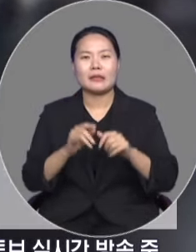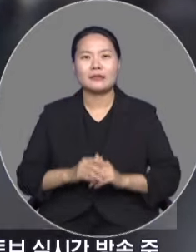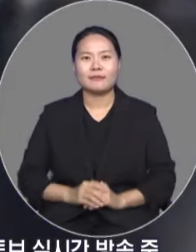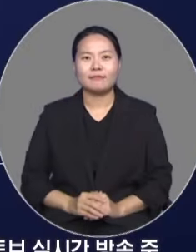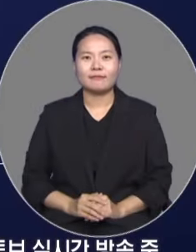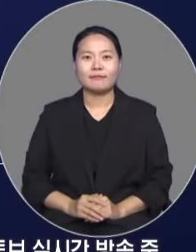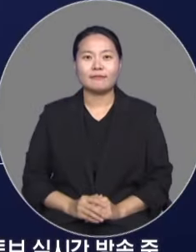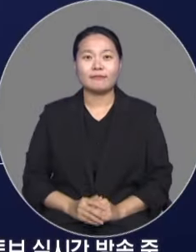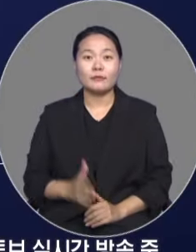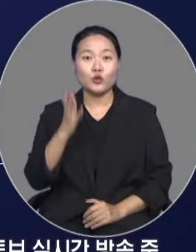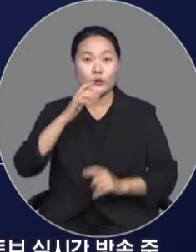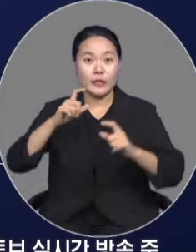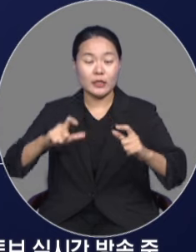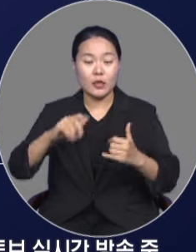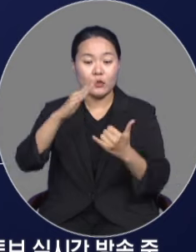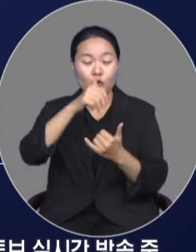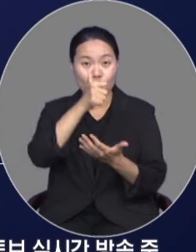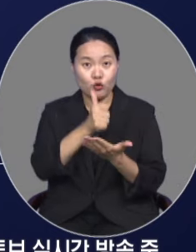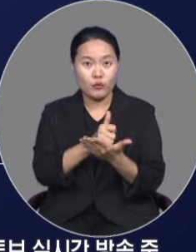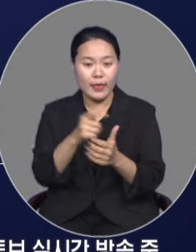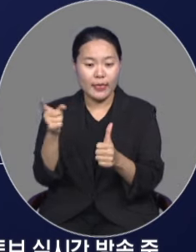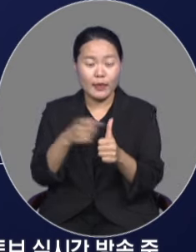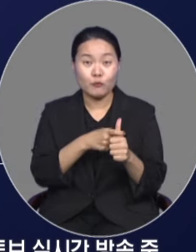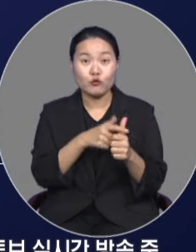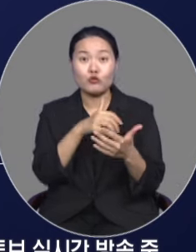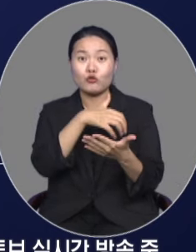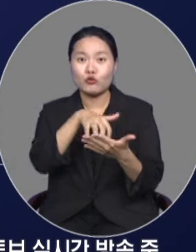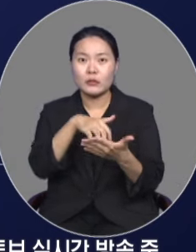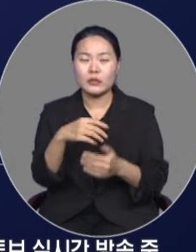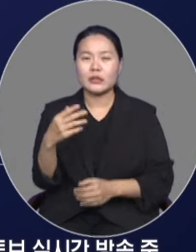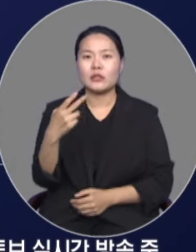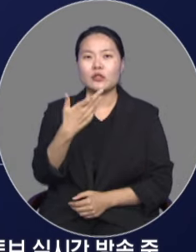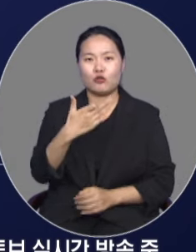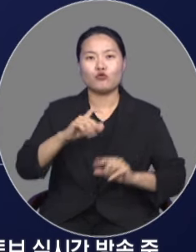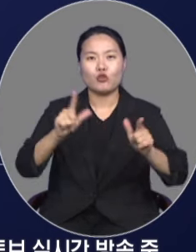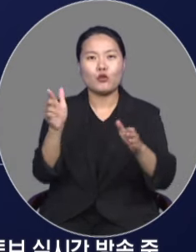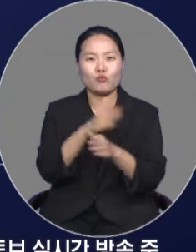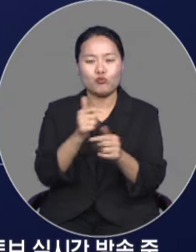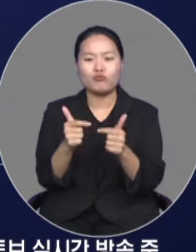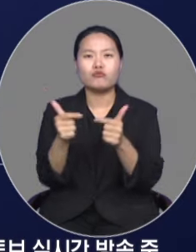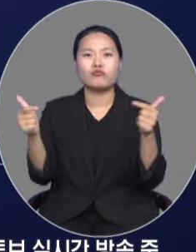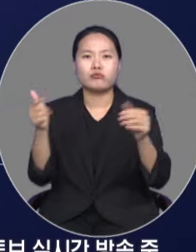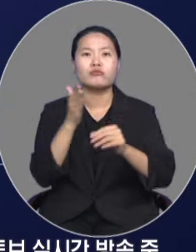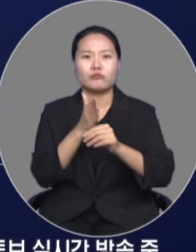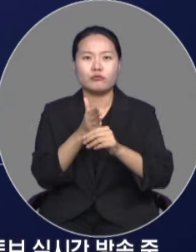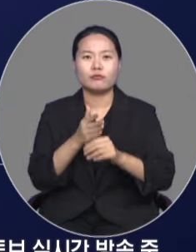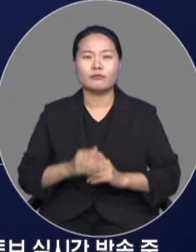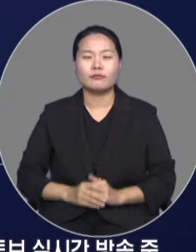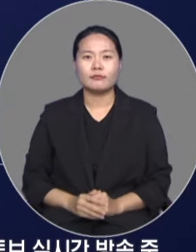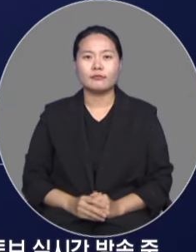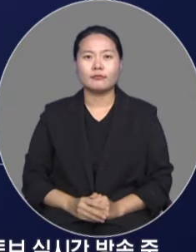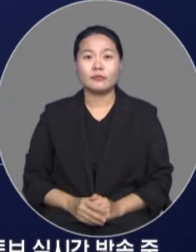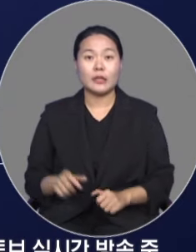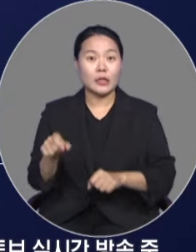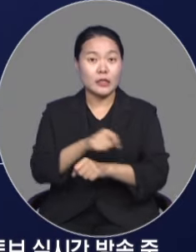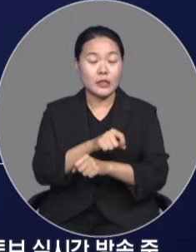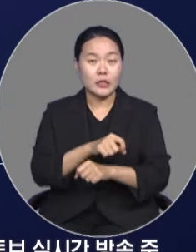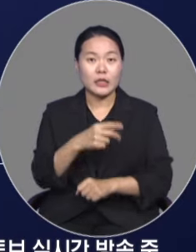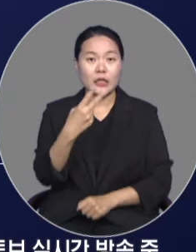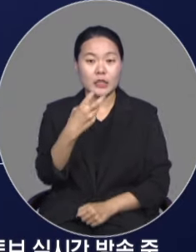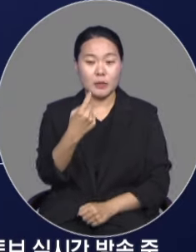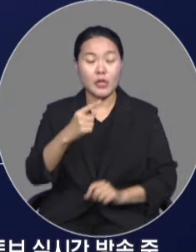사건입니다. 울산 지역 소년범죄 검거 건수는 지난 2019년부터 증가세를 보였습니다. 특히